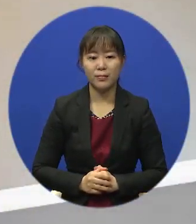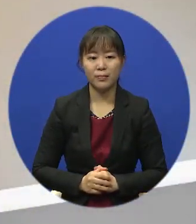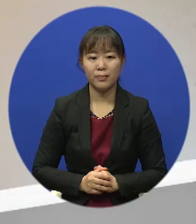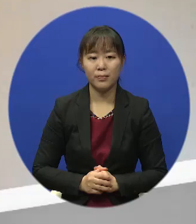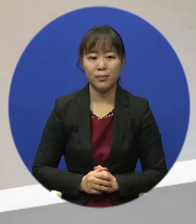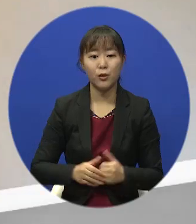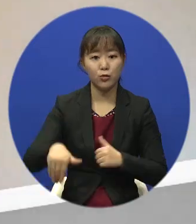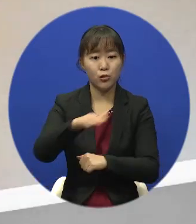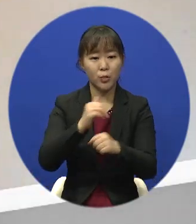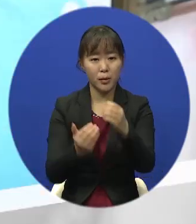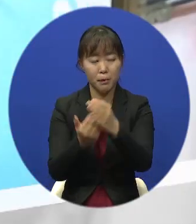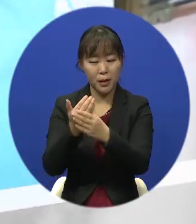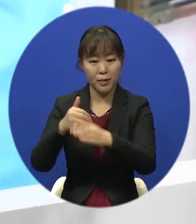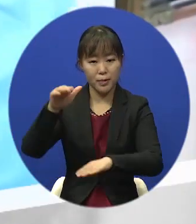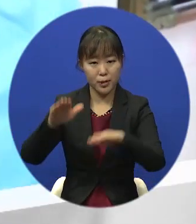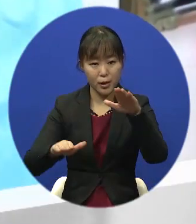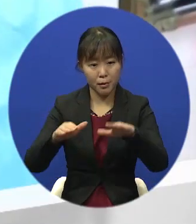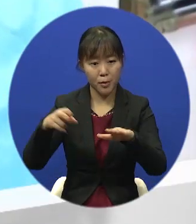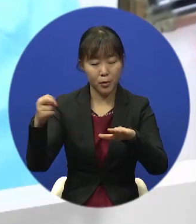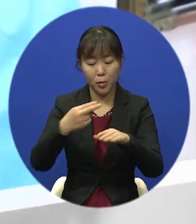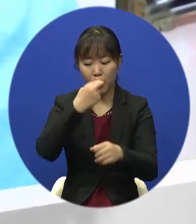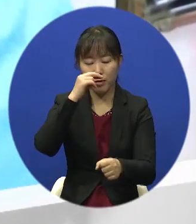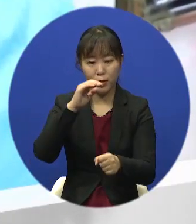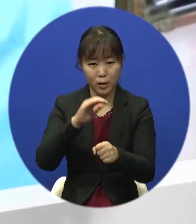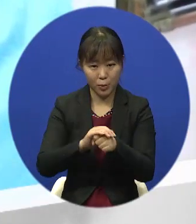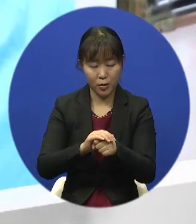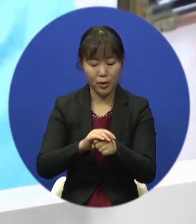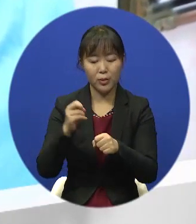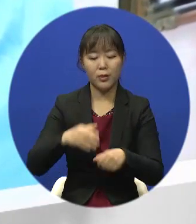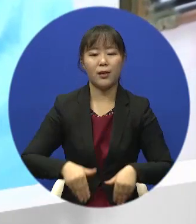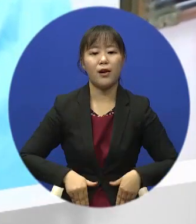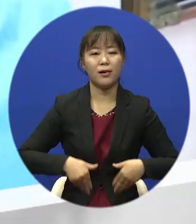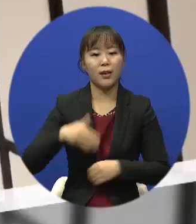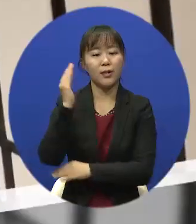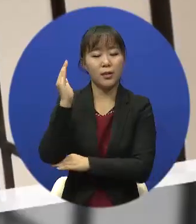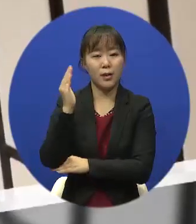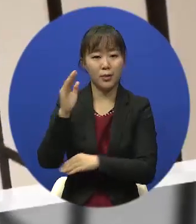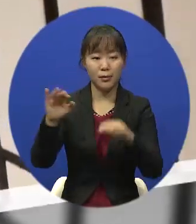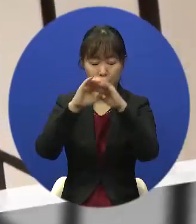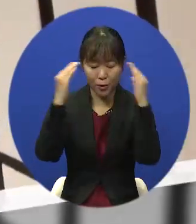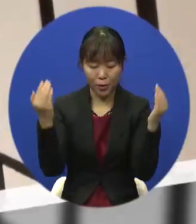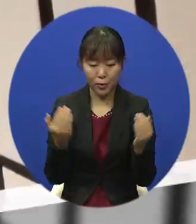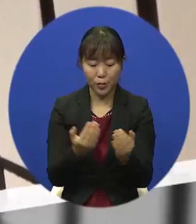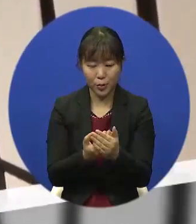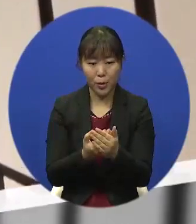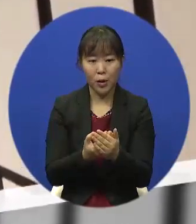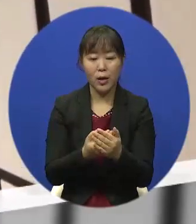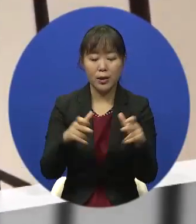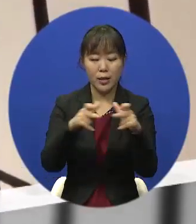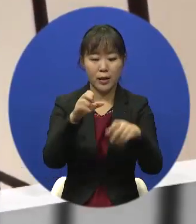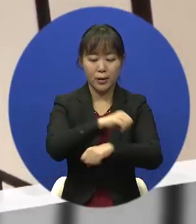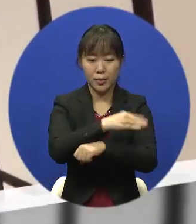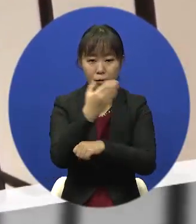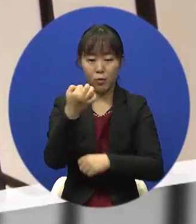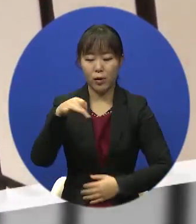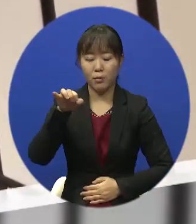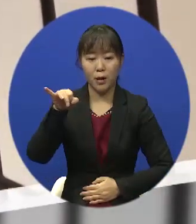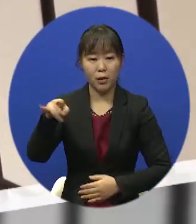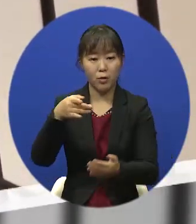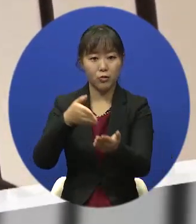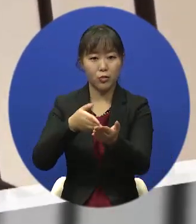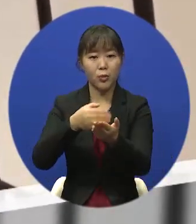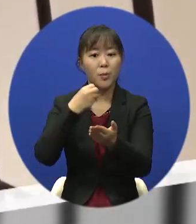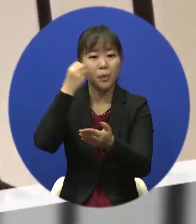우리 주변에서 일어나는 불공정한 사례부터 억울한 사연, 따뜻한 미담까지 장애인신문과